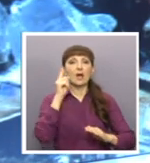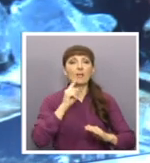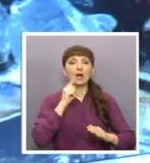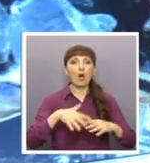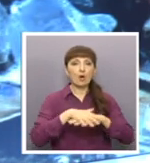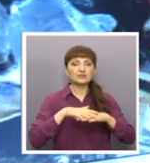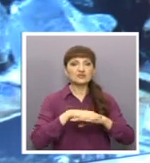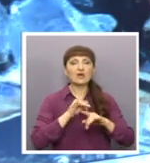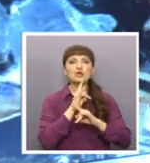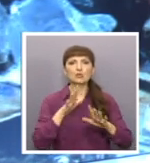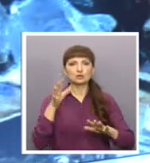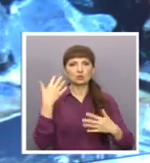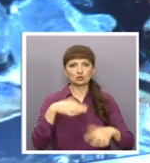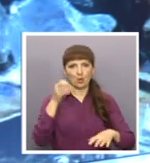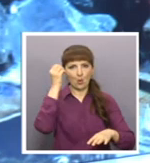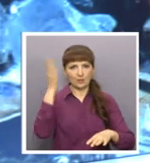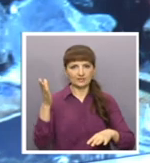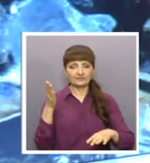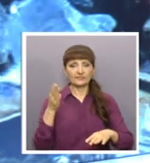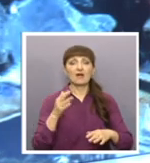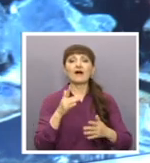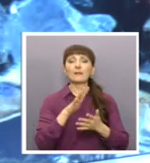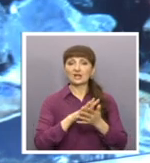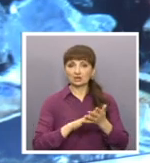не станет зрелым». Иногда, продолжает автор